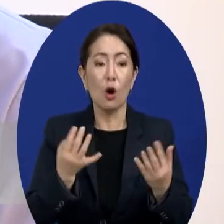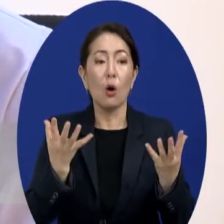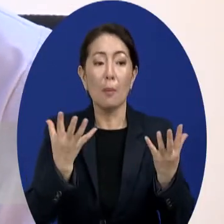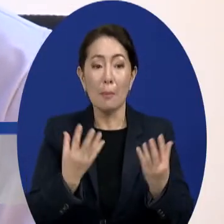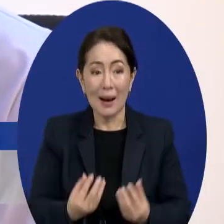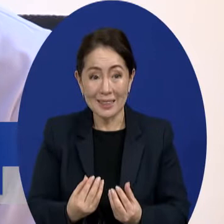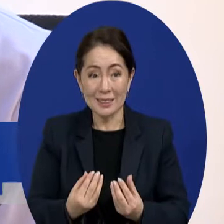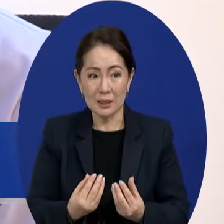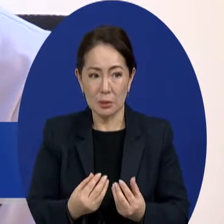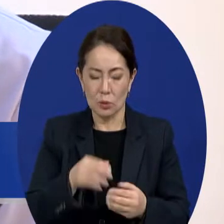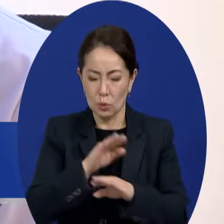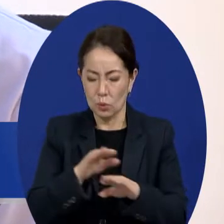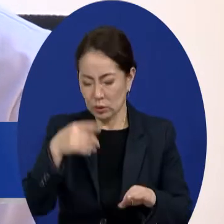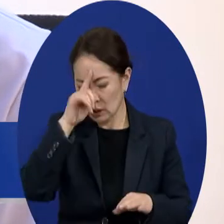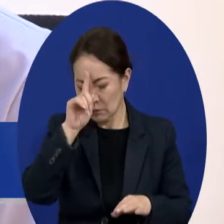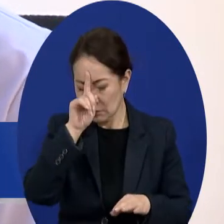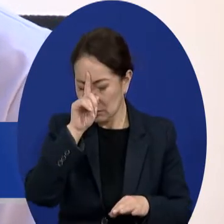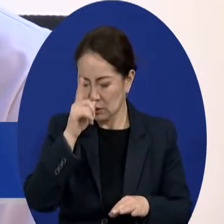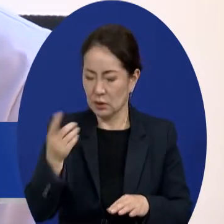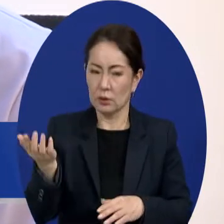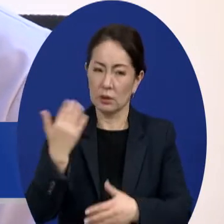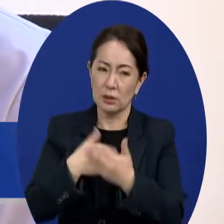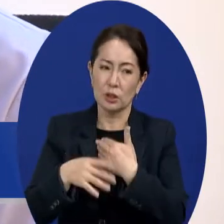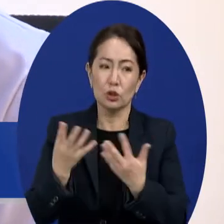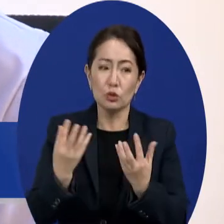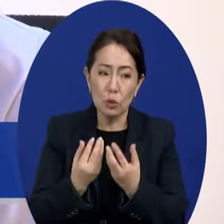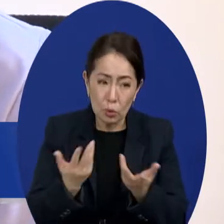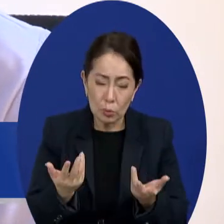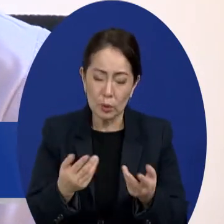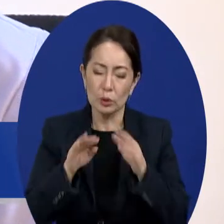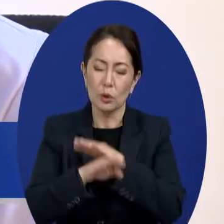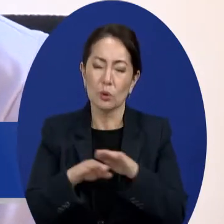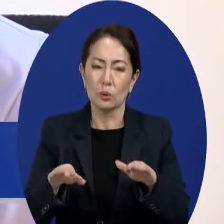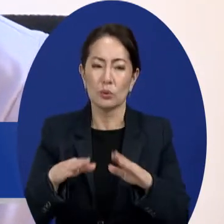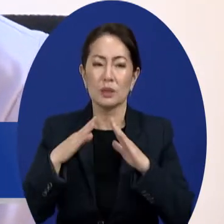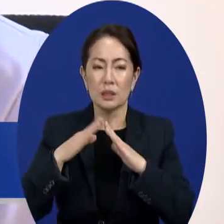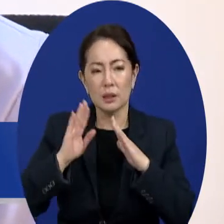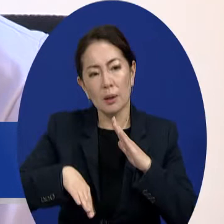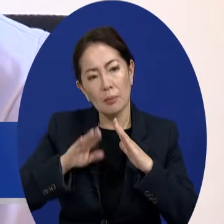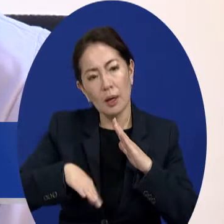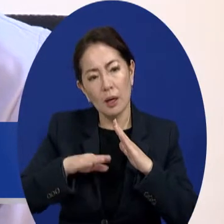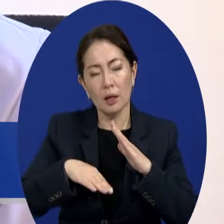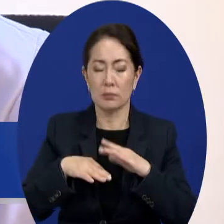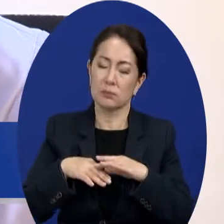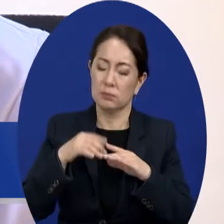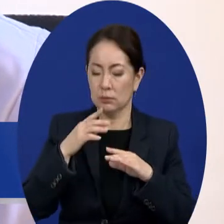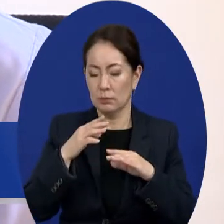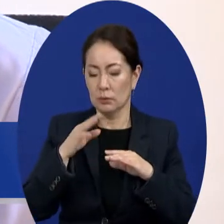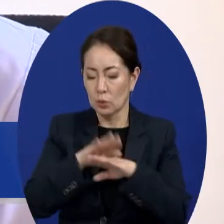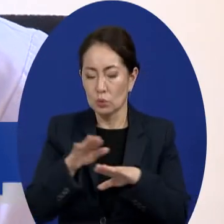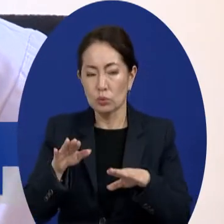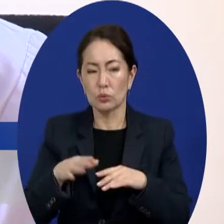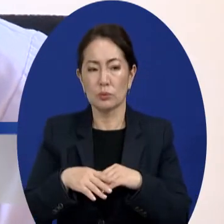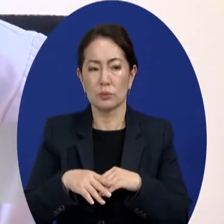тэгвэл хүүхдүүдийн эмгэгээр үйлчлүүлэх нь хязгаарлагдсан. За тэгээд хүүхдүүд маань гэртээ ихэнх цагаа өнгөрөөгөөд яг хүүхдүүд мэн